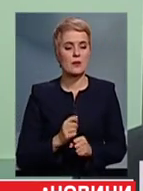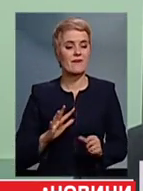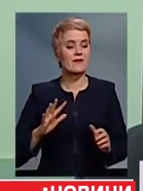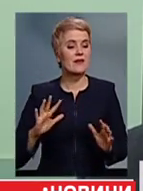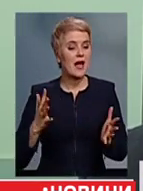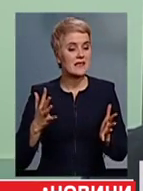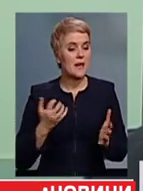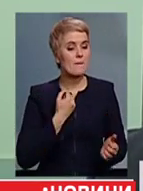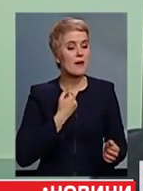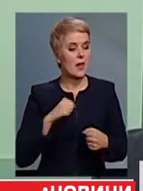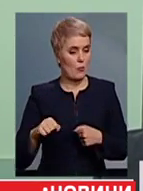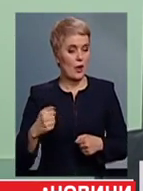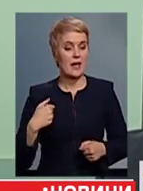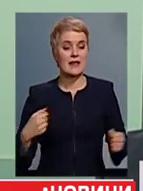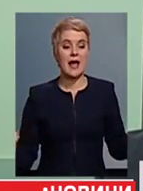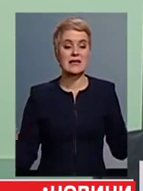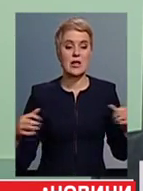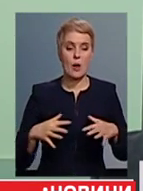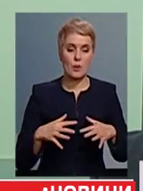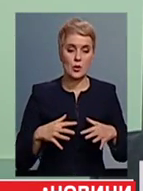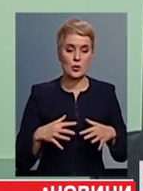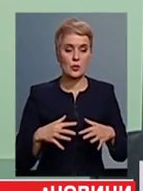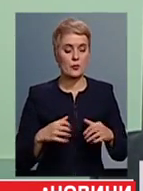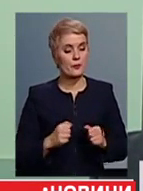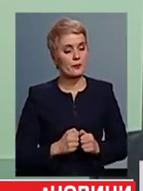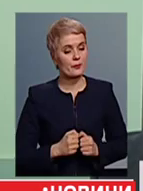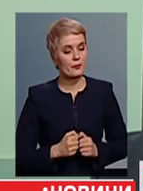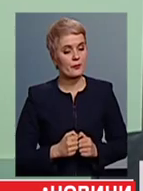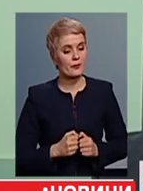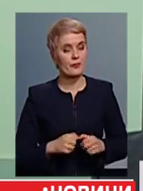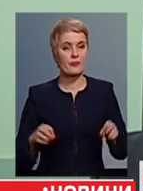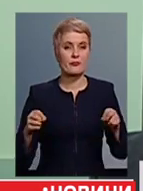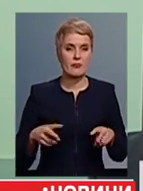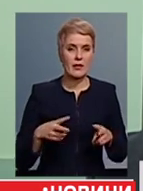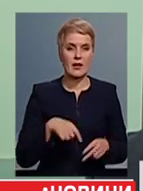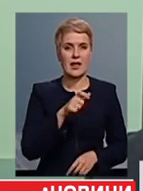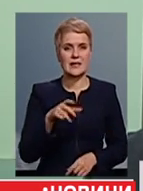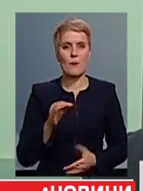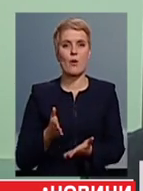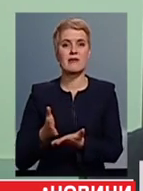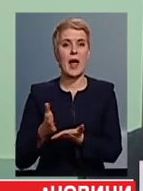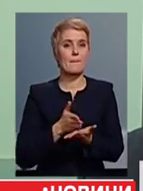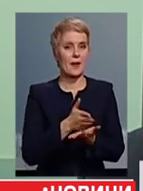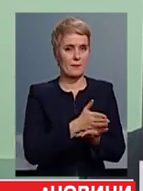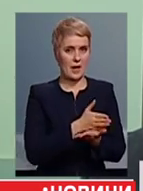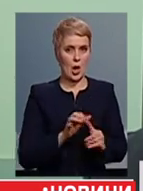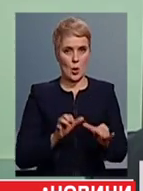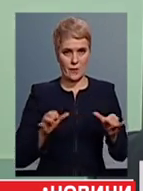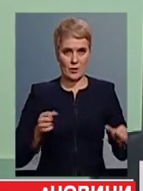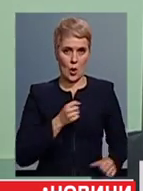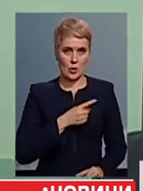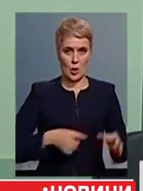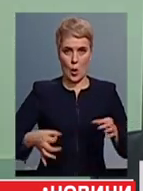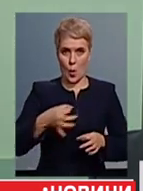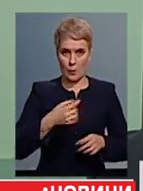зберу такі експертні кола по тих напрямках розвитку Одеської області, які я